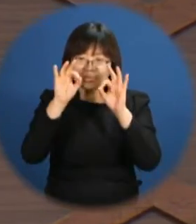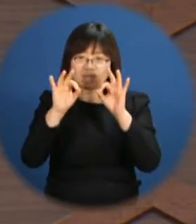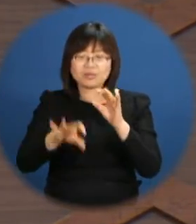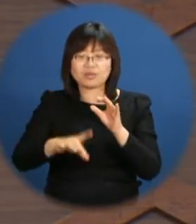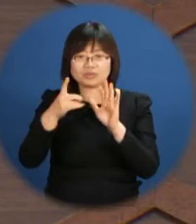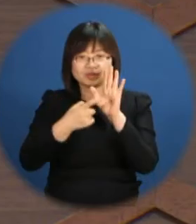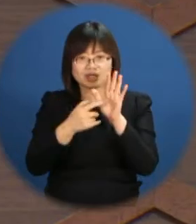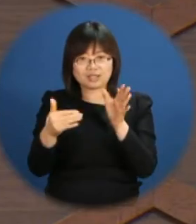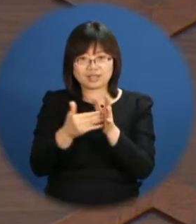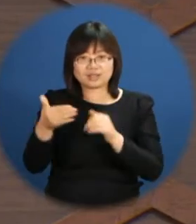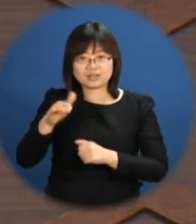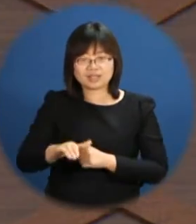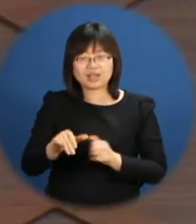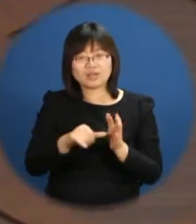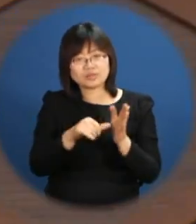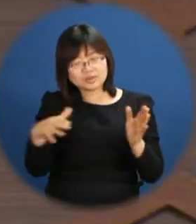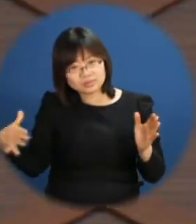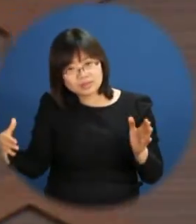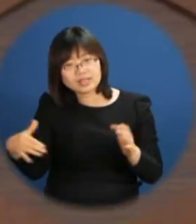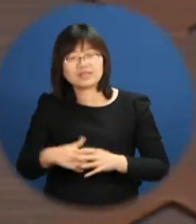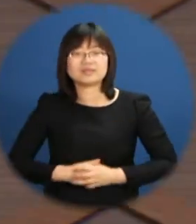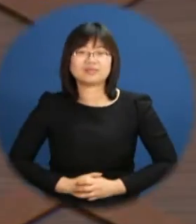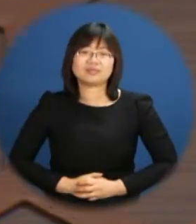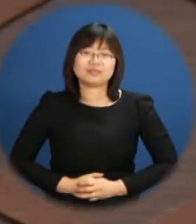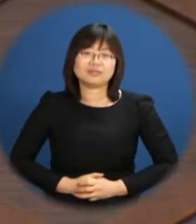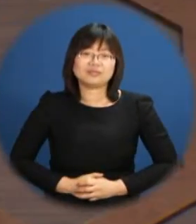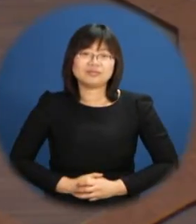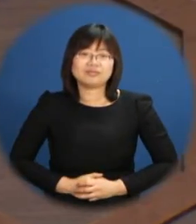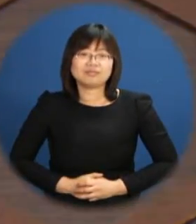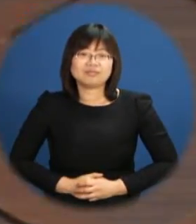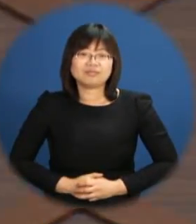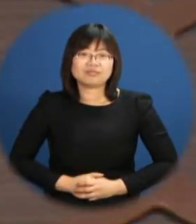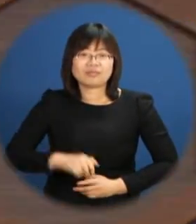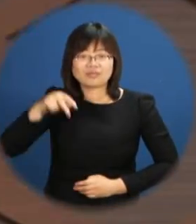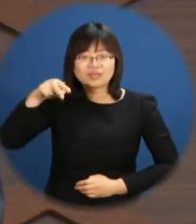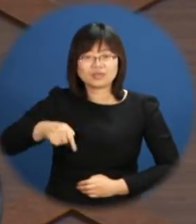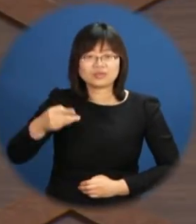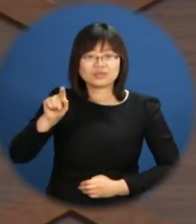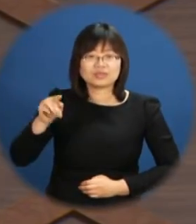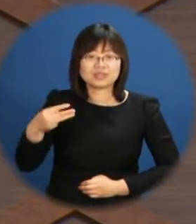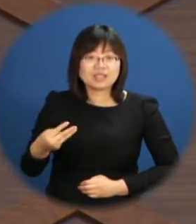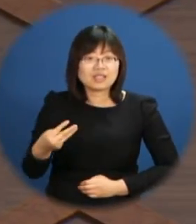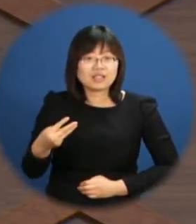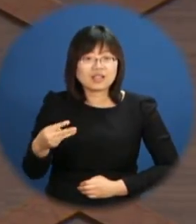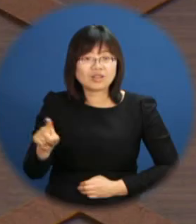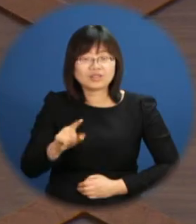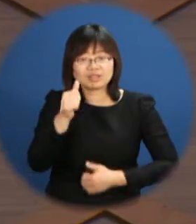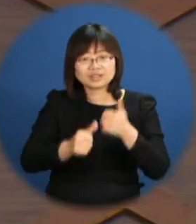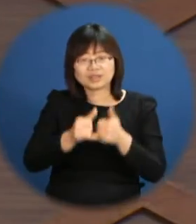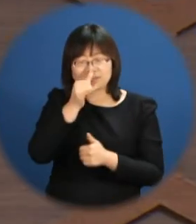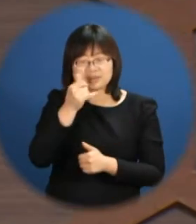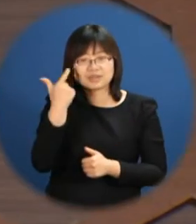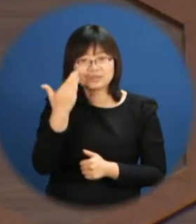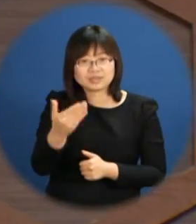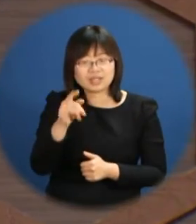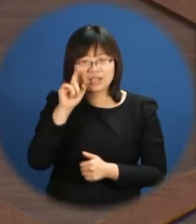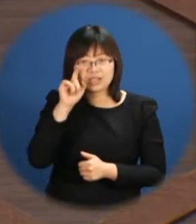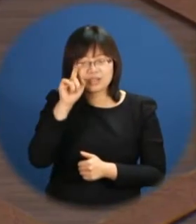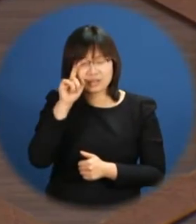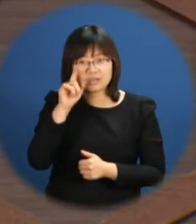나왔던 건데 왜냐면 그 유명한 스탈이 악명높은 스탈이 어떤 실험을 했냐면